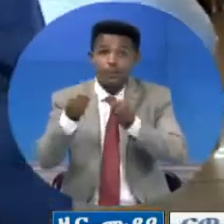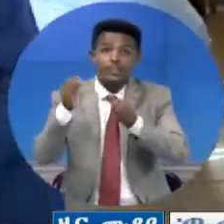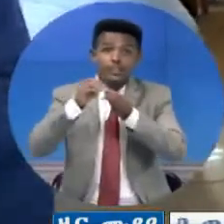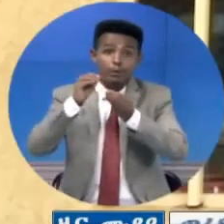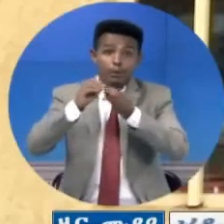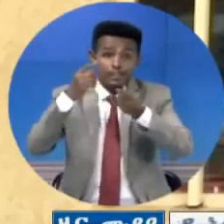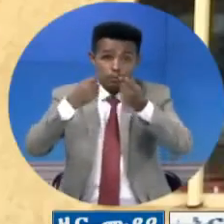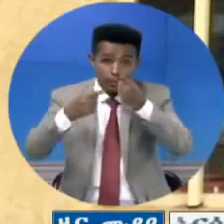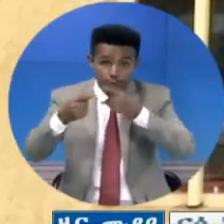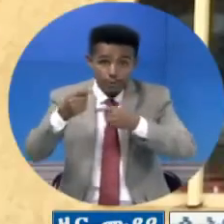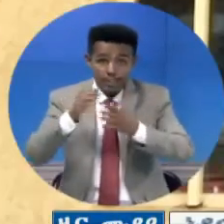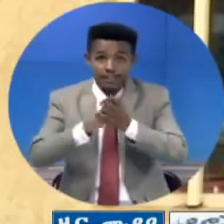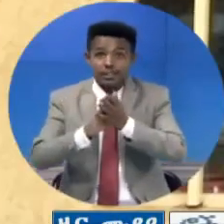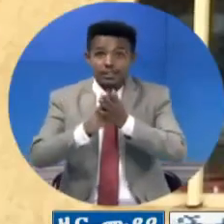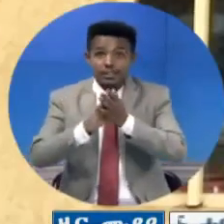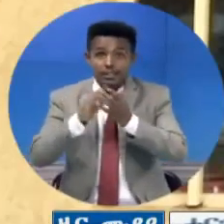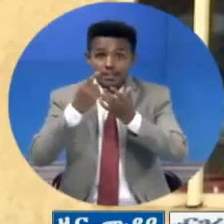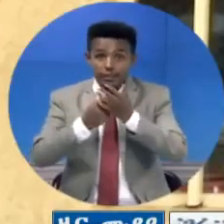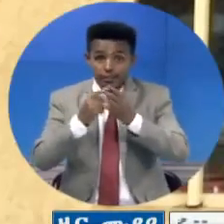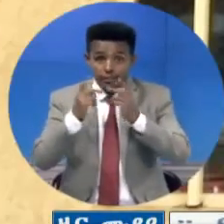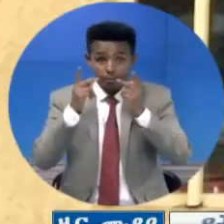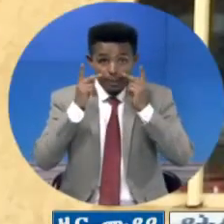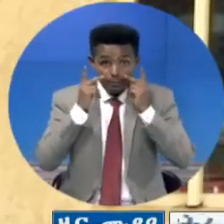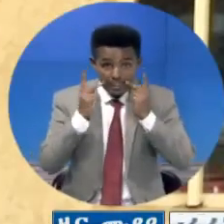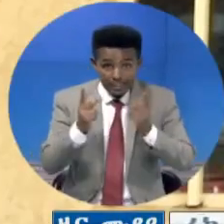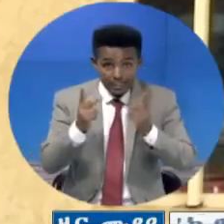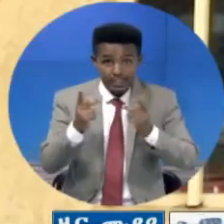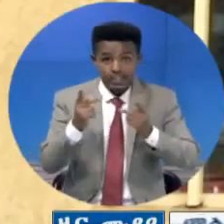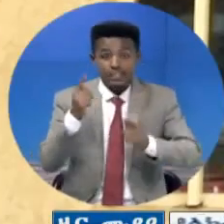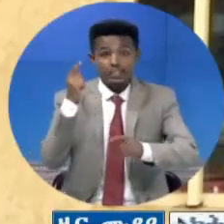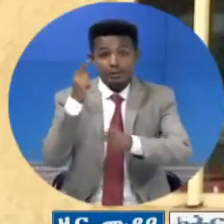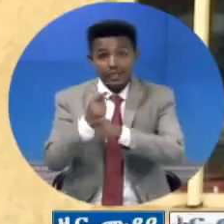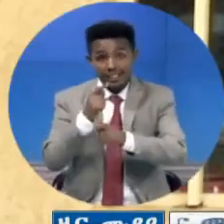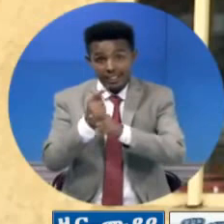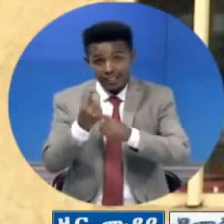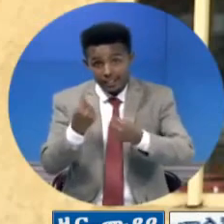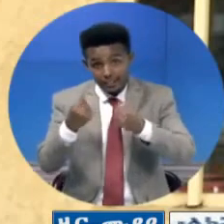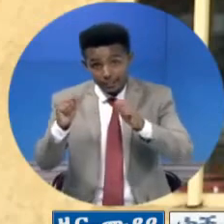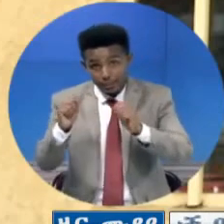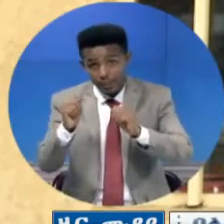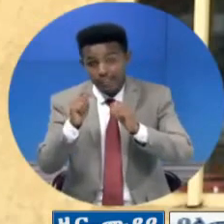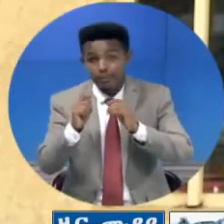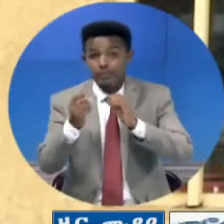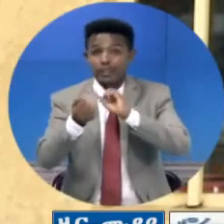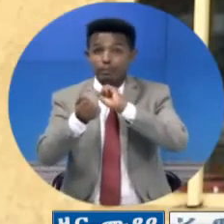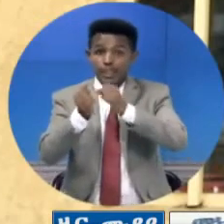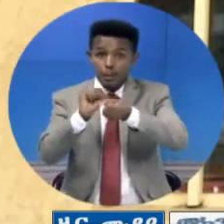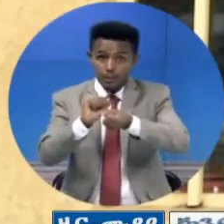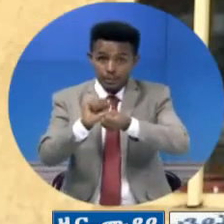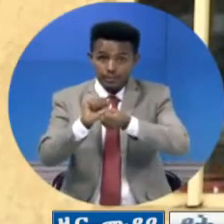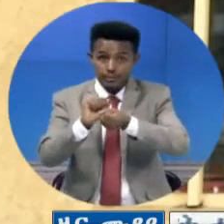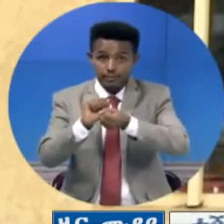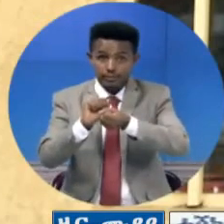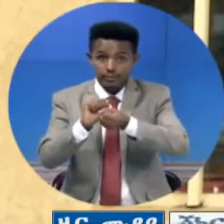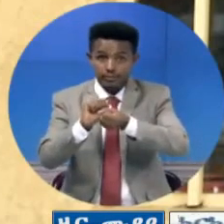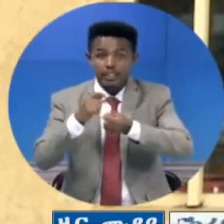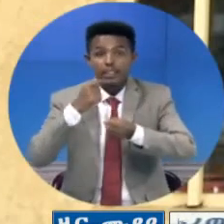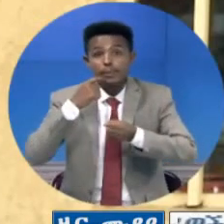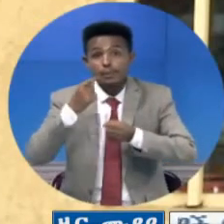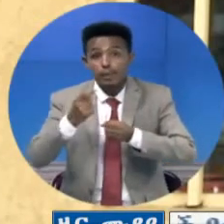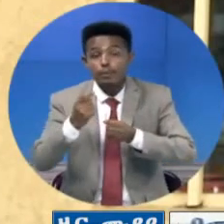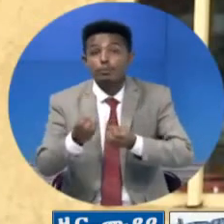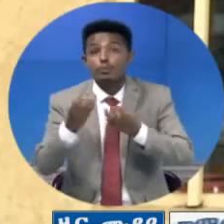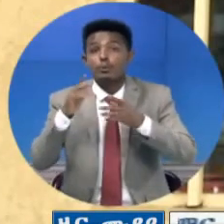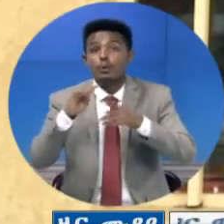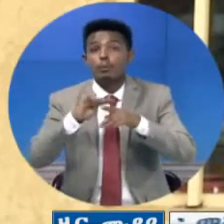ተገልጿል። በመስክ እንዳረጋገጥ ነው ከሆነ ለውጥ መጣ ማለት አይቻልም። ምናልባት ያለው ለውጥ የሚባለው ያው ብዙ